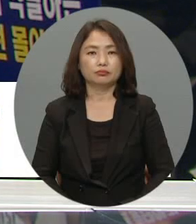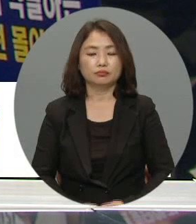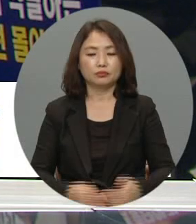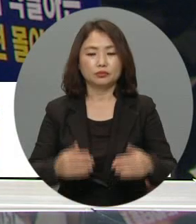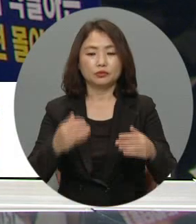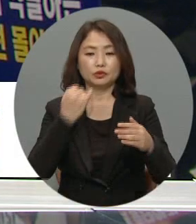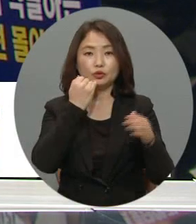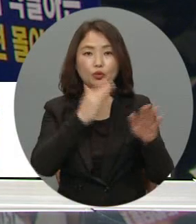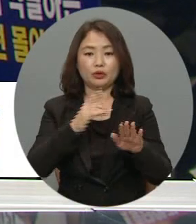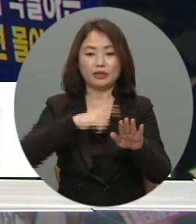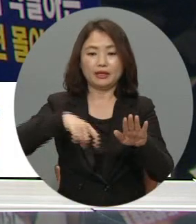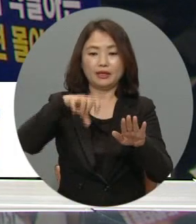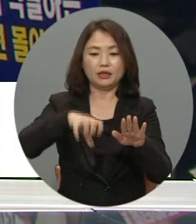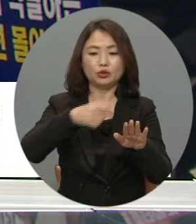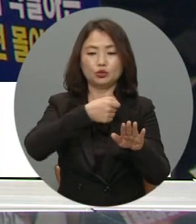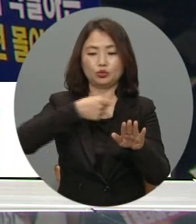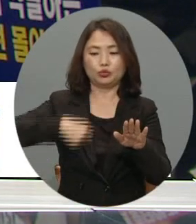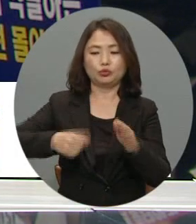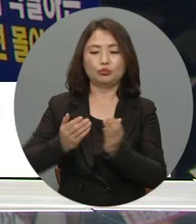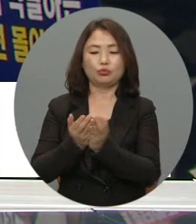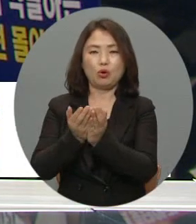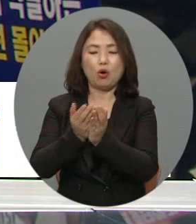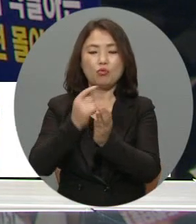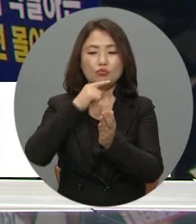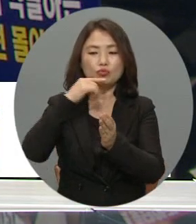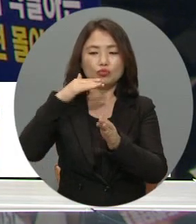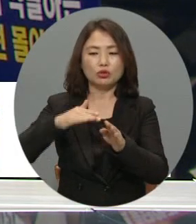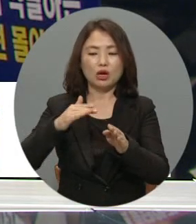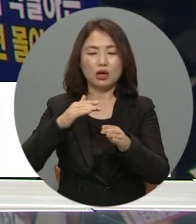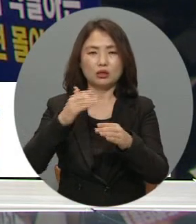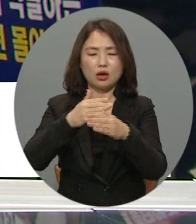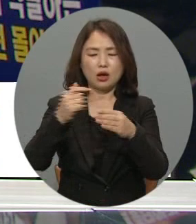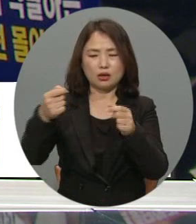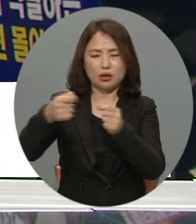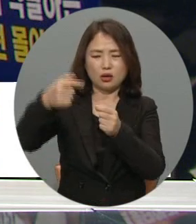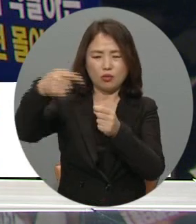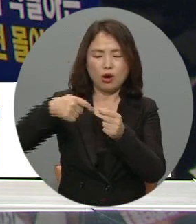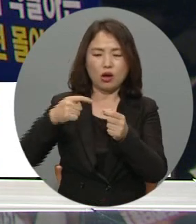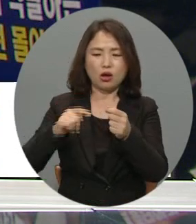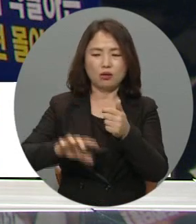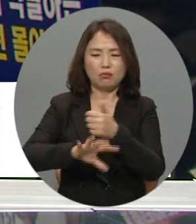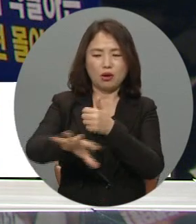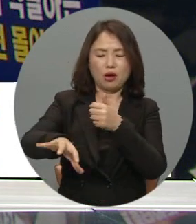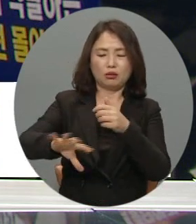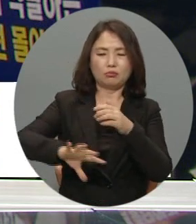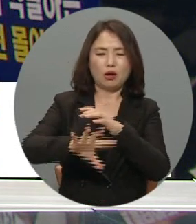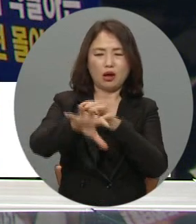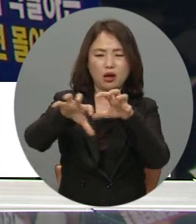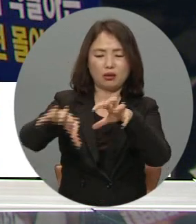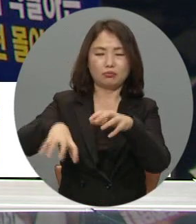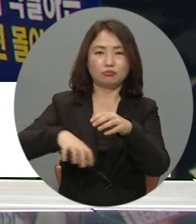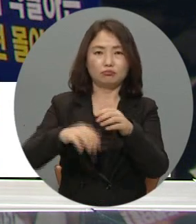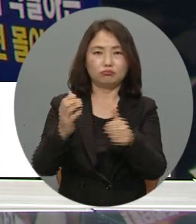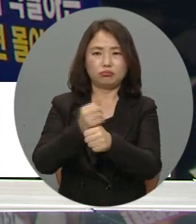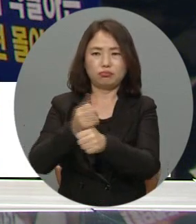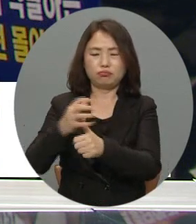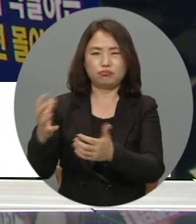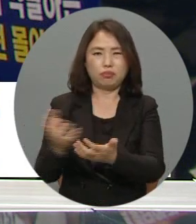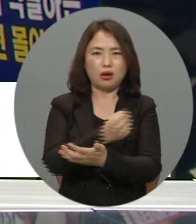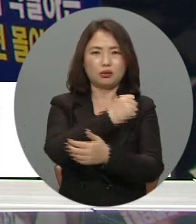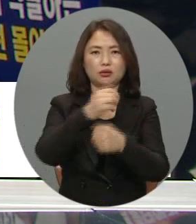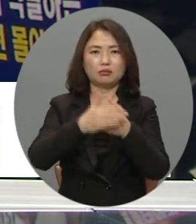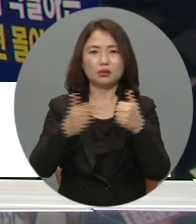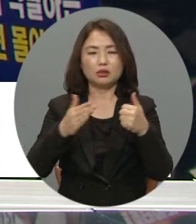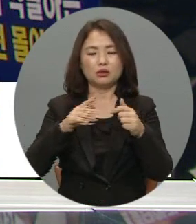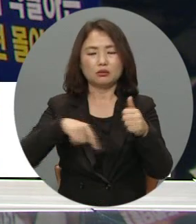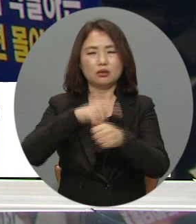동해안 어민들은 중국 어선들이 동해안 북한 해역까지 넘어와 싹쓸이 조업을 하는 바람에 이제는 생존권이 위협받는 심각한